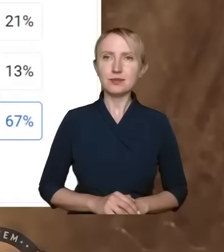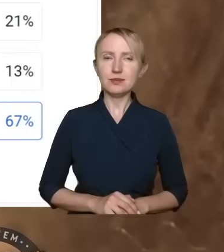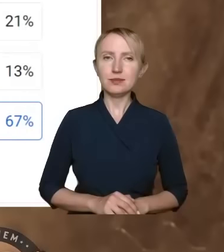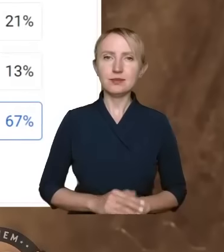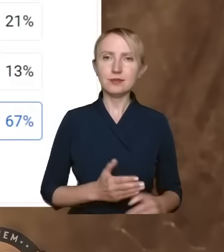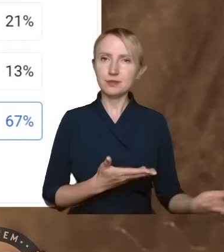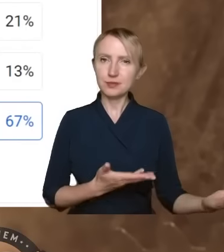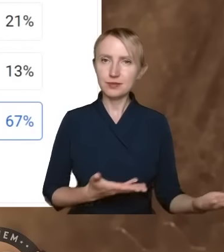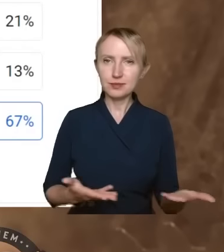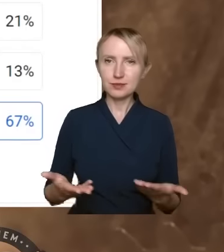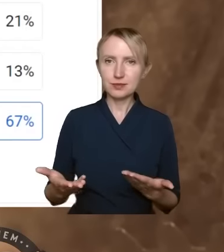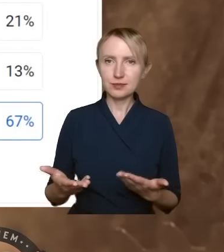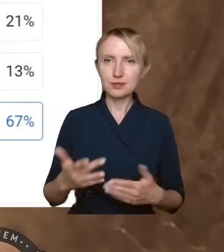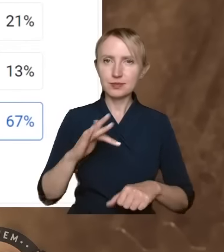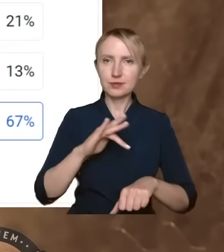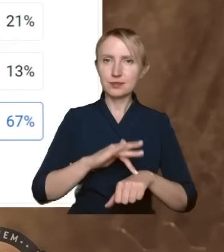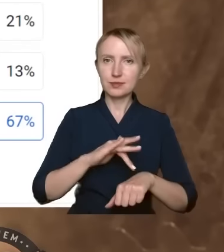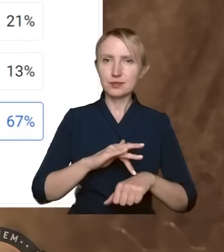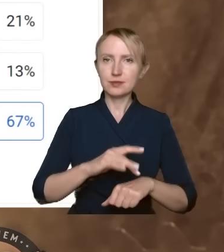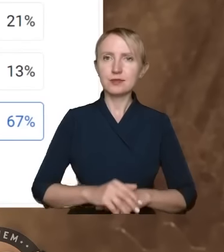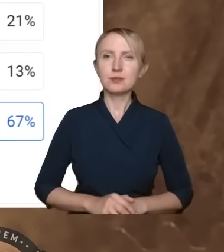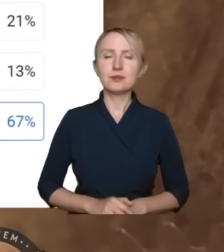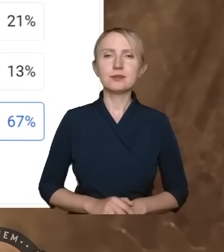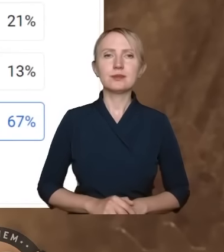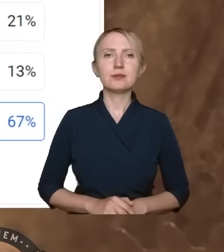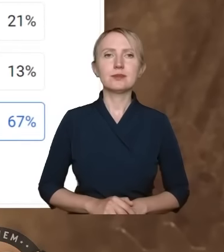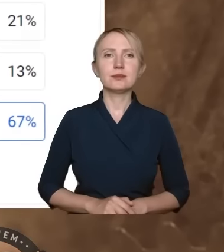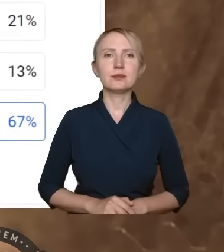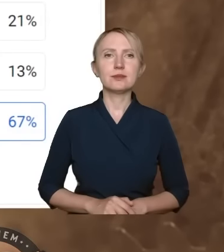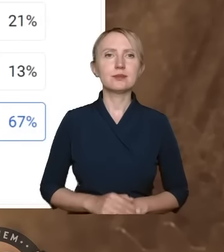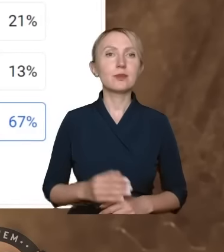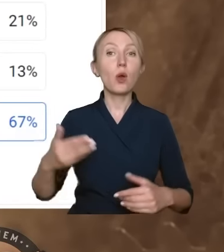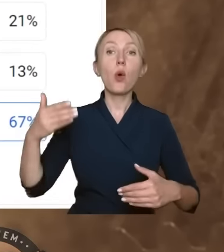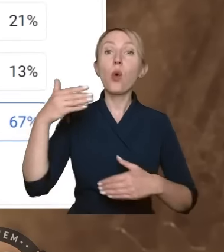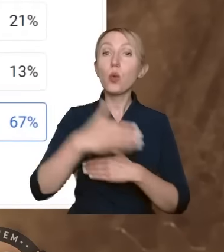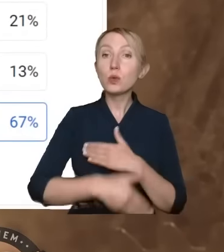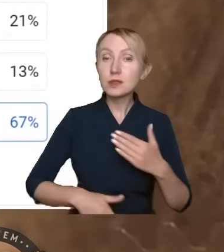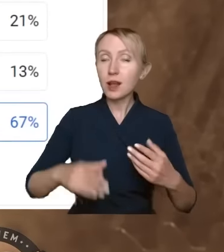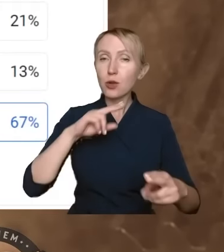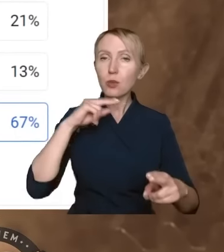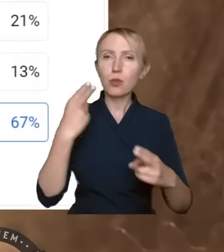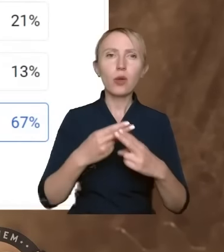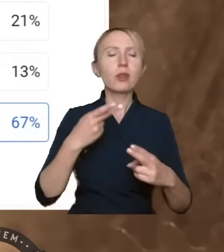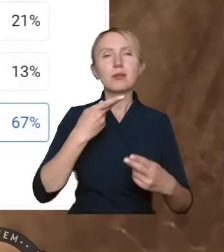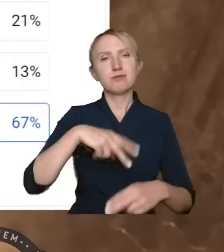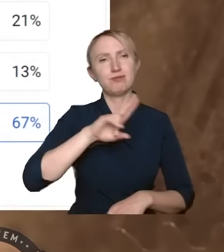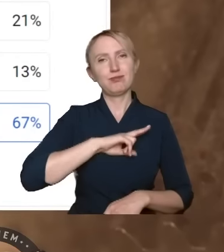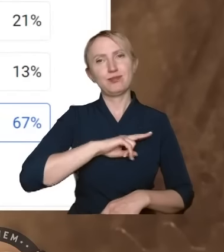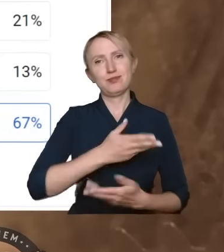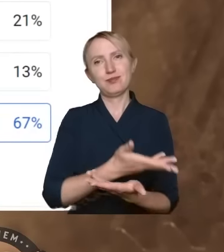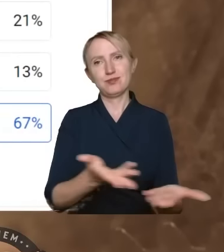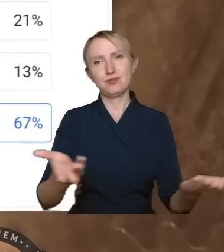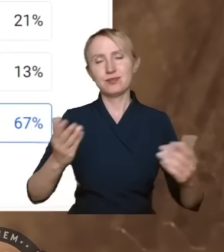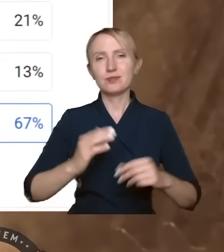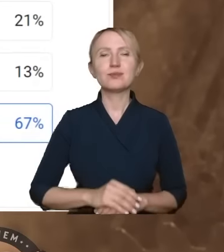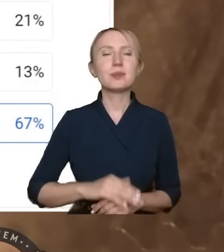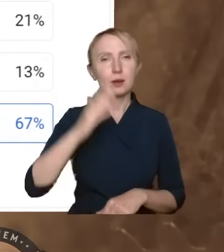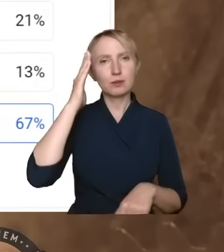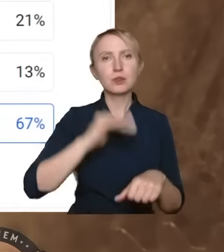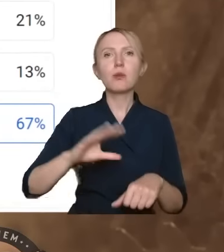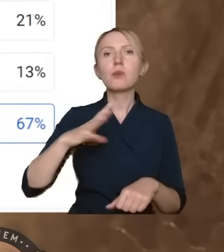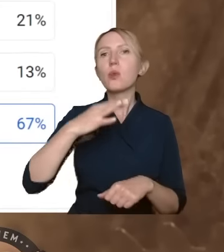Poprosimy o wyniki. No, ostatnia odpowiedź najbardziej Państwu przypada do gustu. Przypomnę, pytaliśmy,